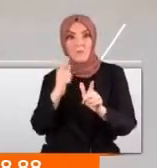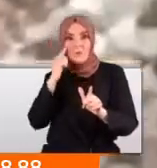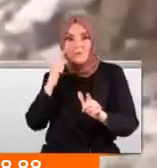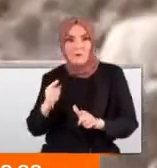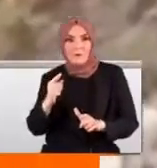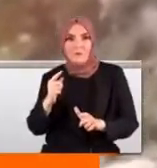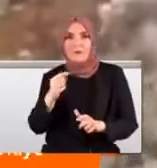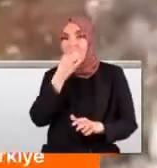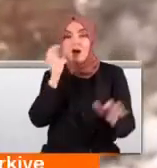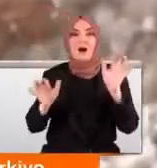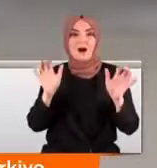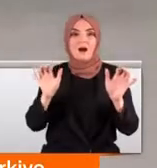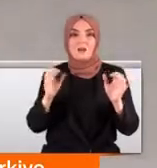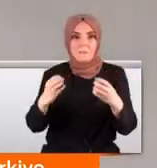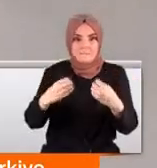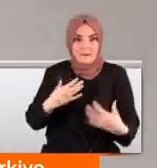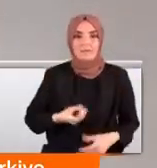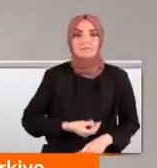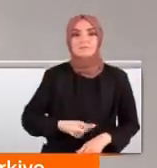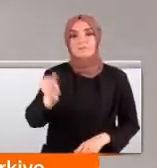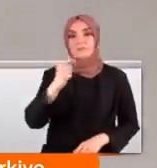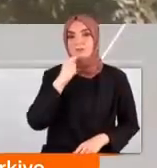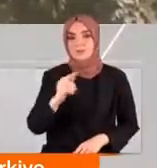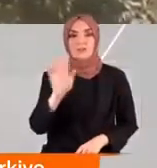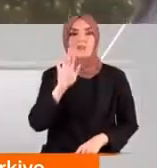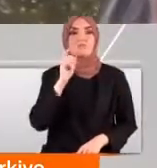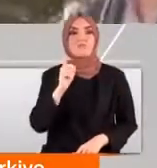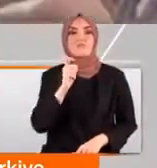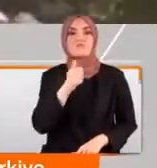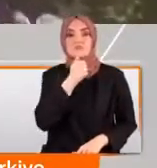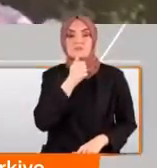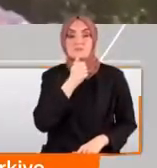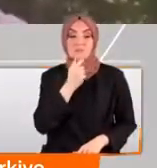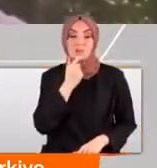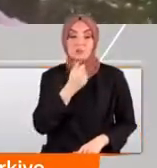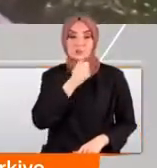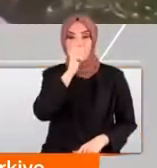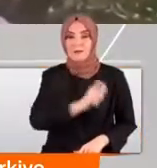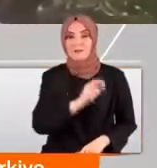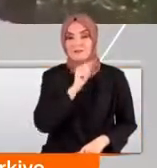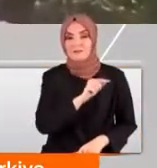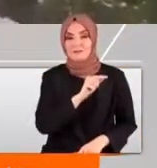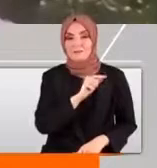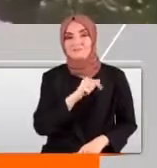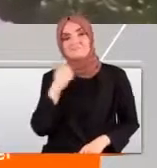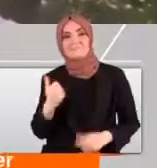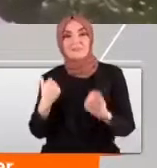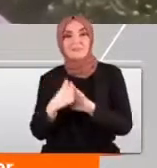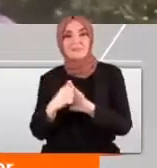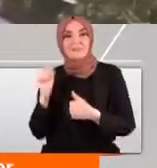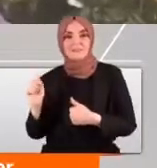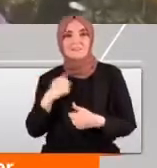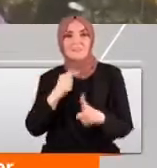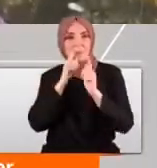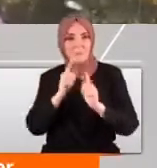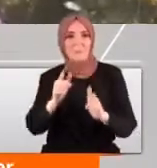kaçtı. İmdadına eşi yetişti 59 yaşındaki Ahmet Aral'ın. Ben böyle vurmayla bağırmayla o böyle geldi. Bu yani kalktı işte